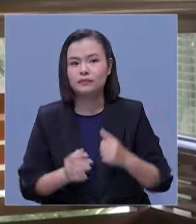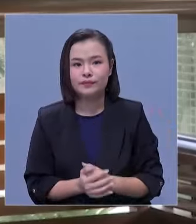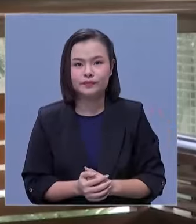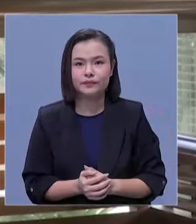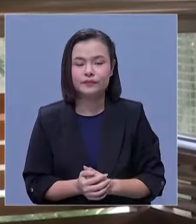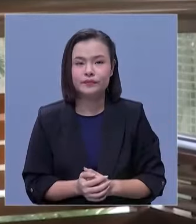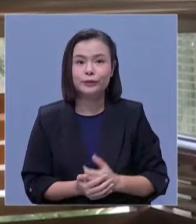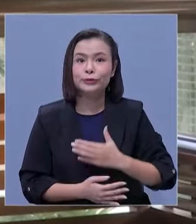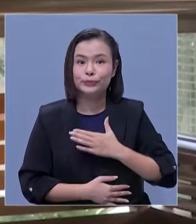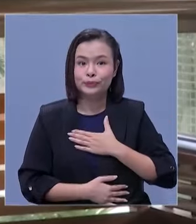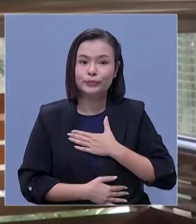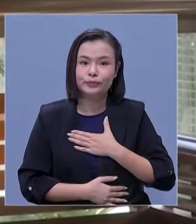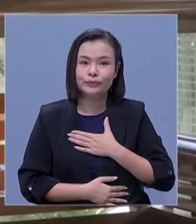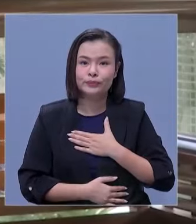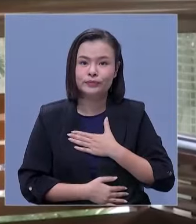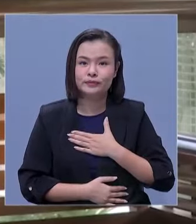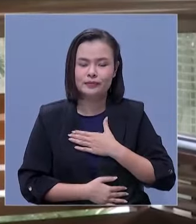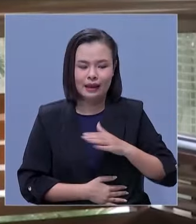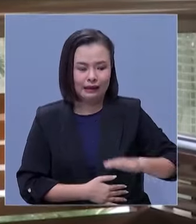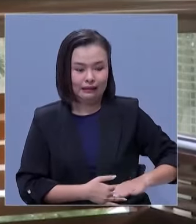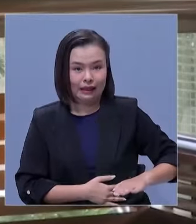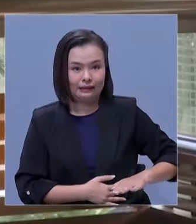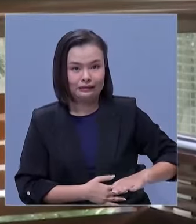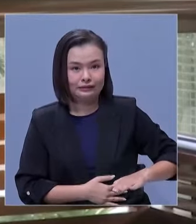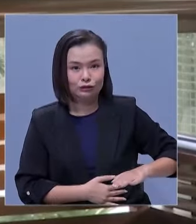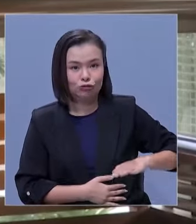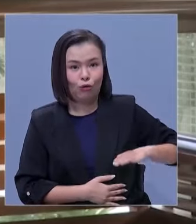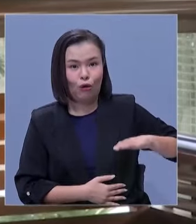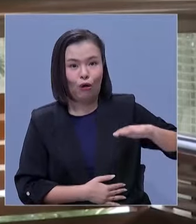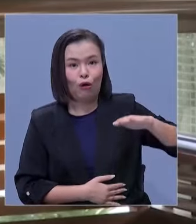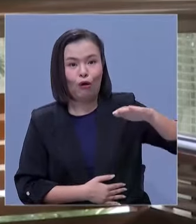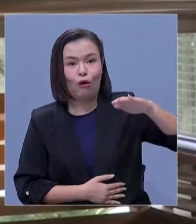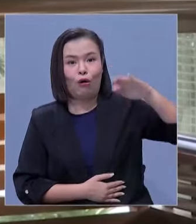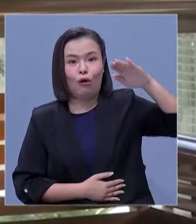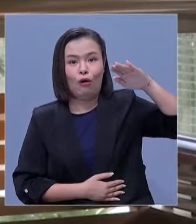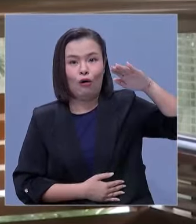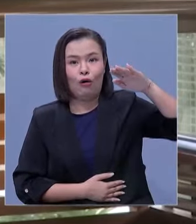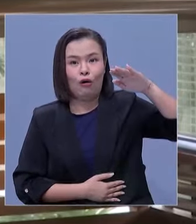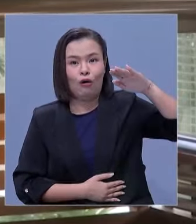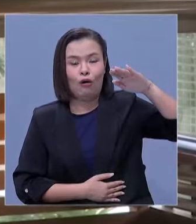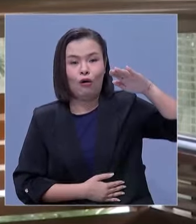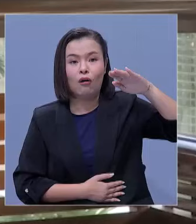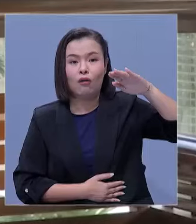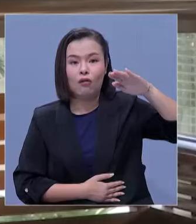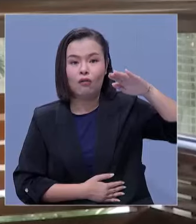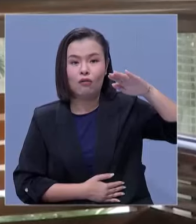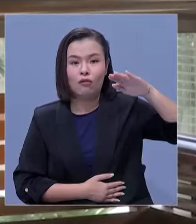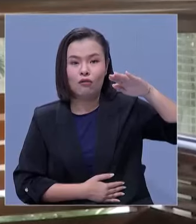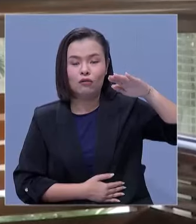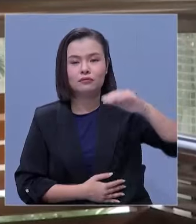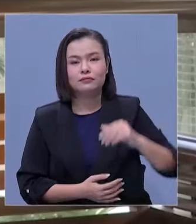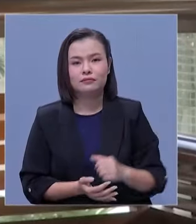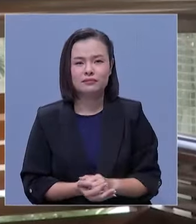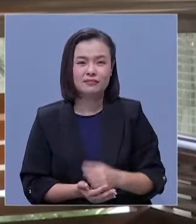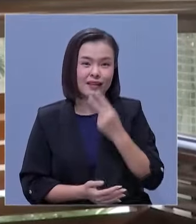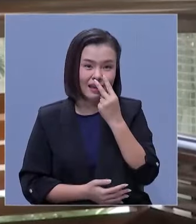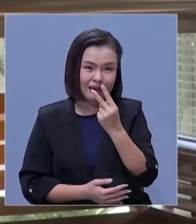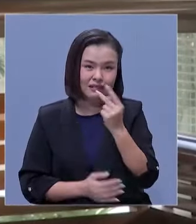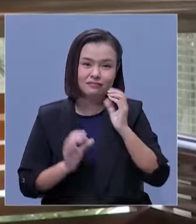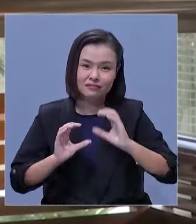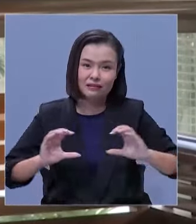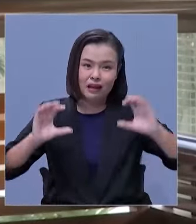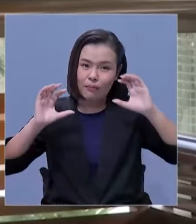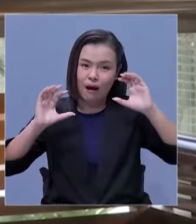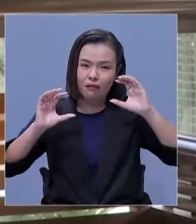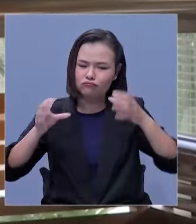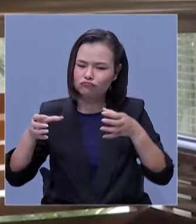แต่ผมเป็นเด็กจนกระทั่งอายุสูงสูงแล้วเนี่ยเราก็เห็นว่ารัฐบาลแทบ